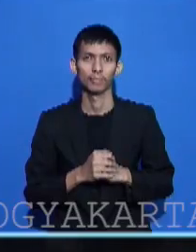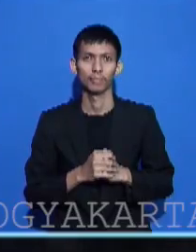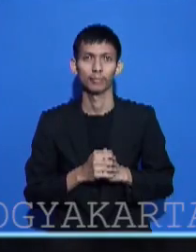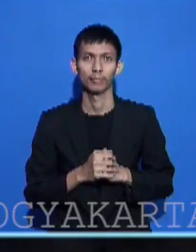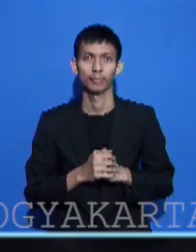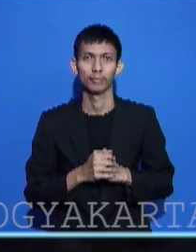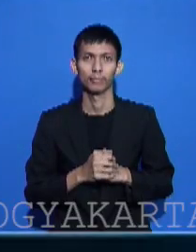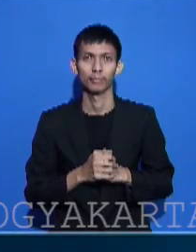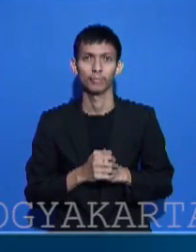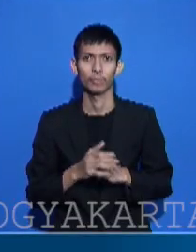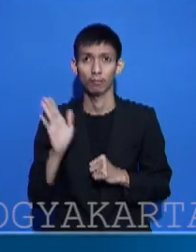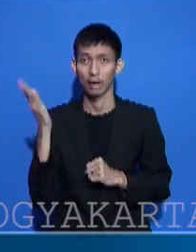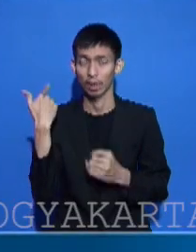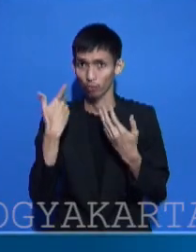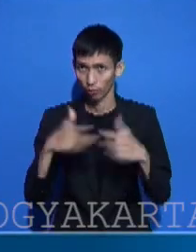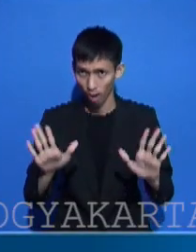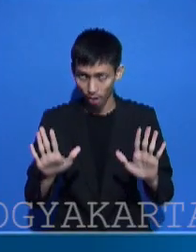Nah, tadi kita sudah lakukan